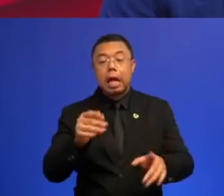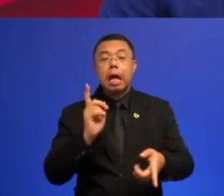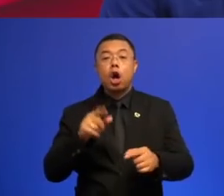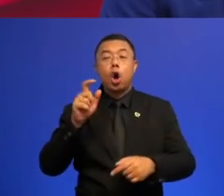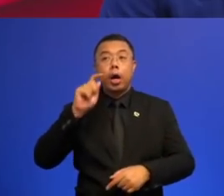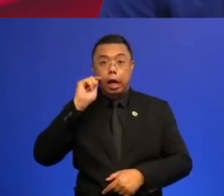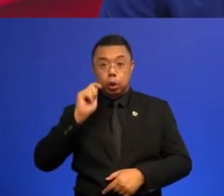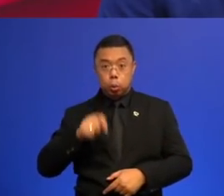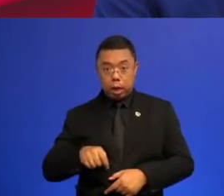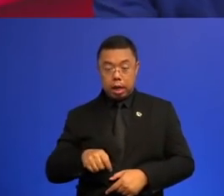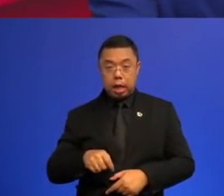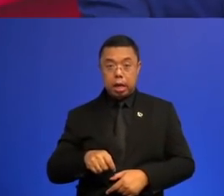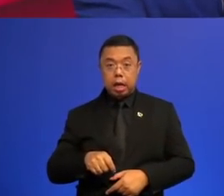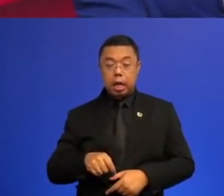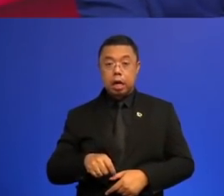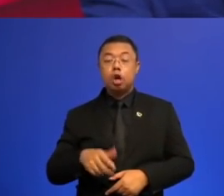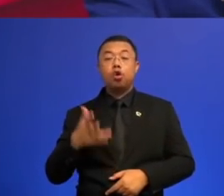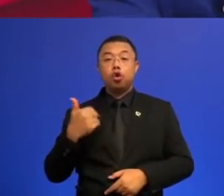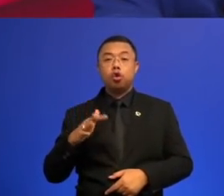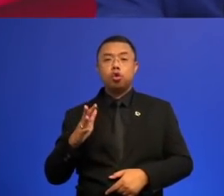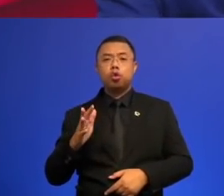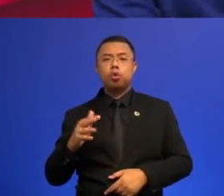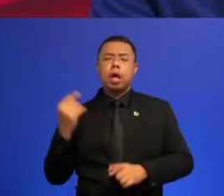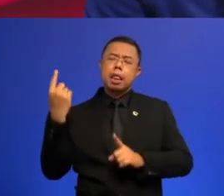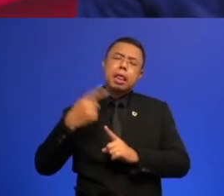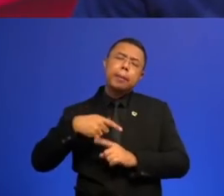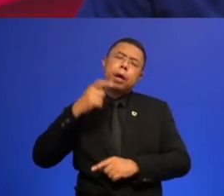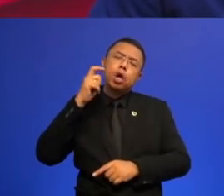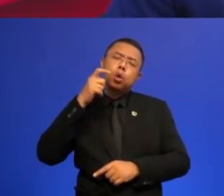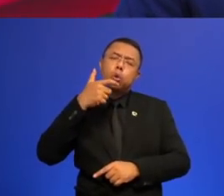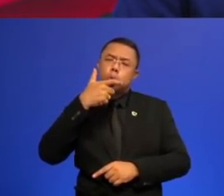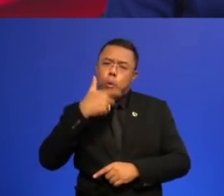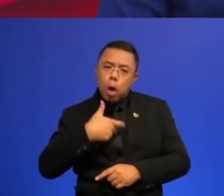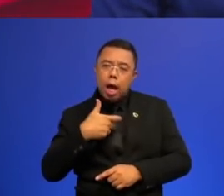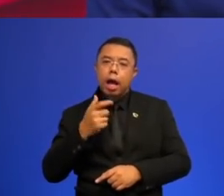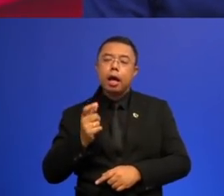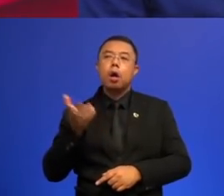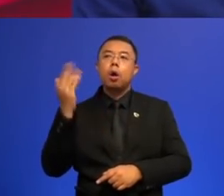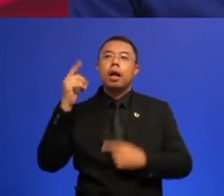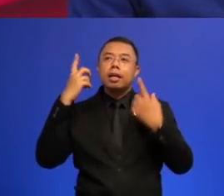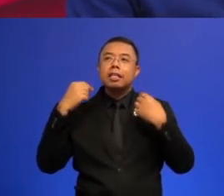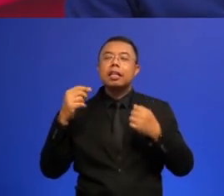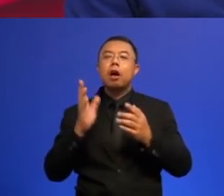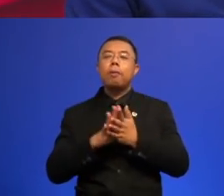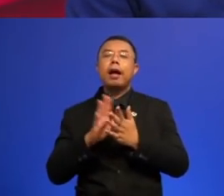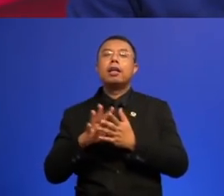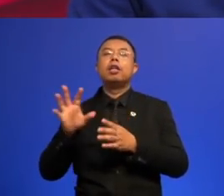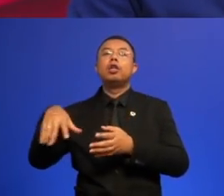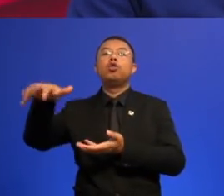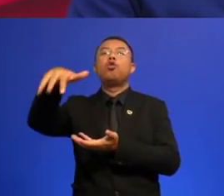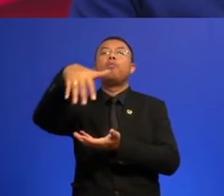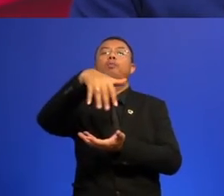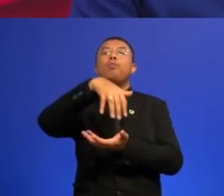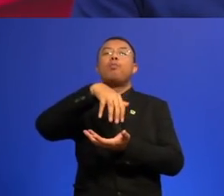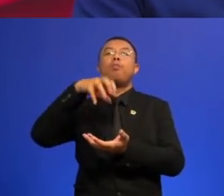kalau orang tua sudah makin tua itu kalau orang Jawa bilang nyusui.